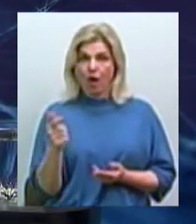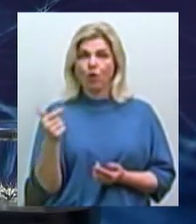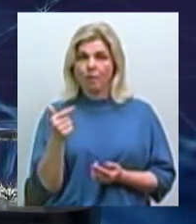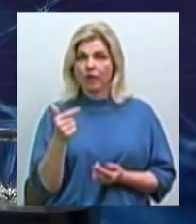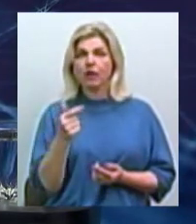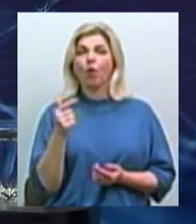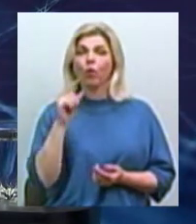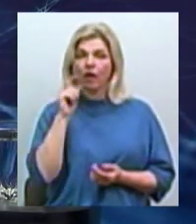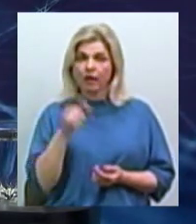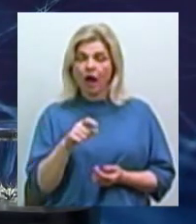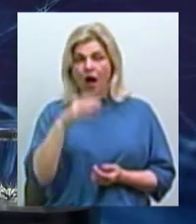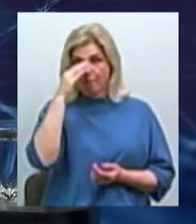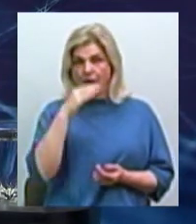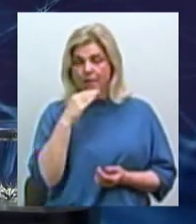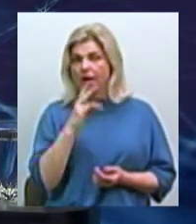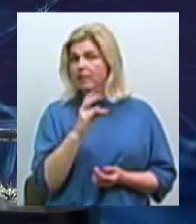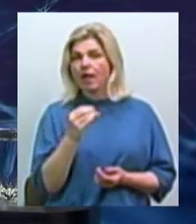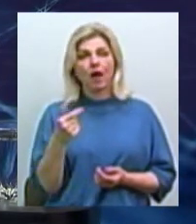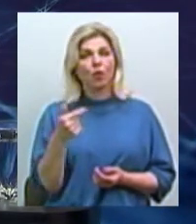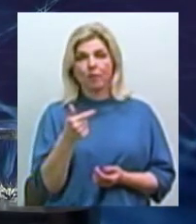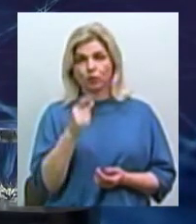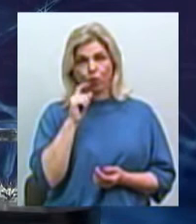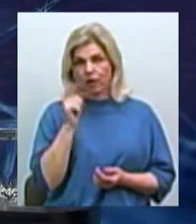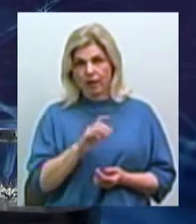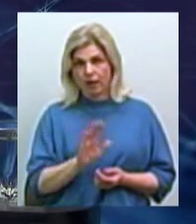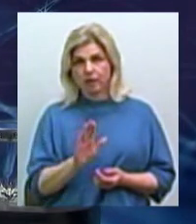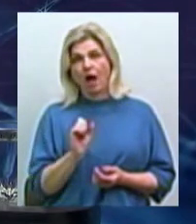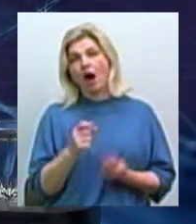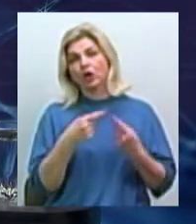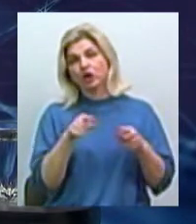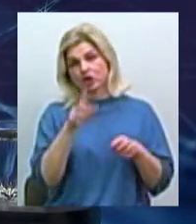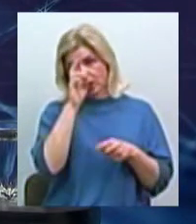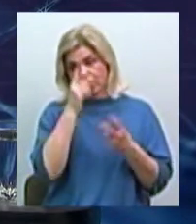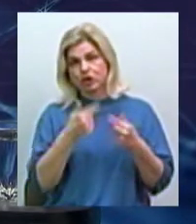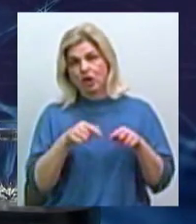тато, який не є громадянином України, є громадянином іншої держави або